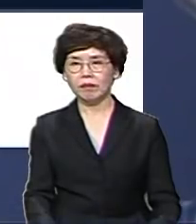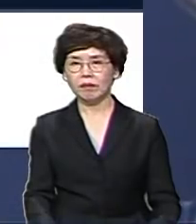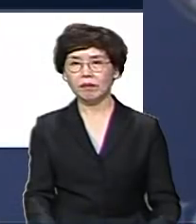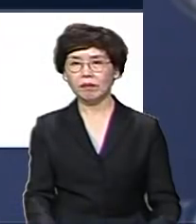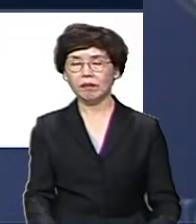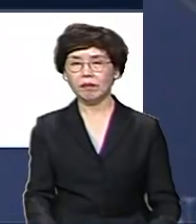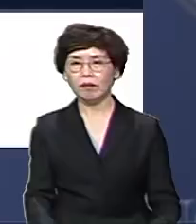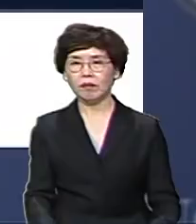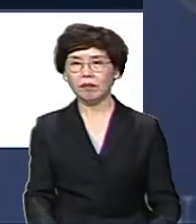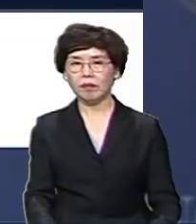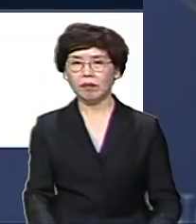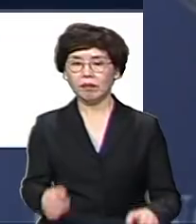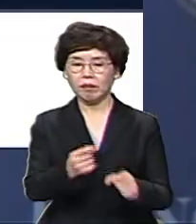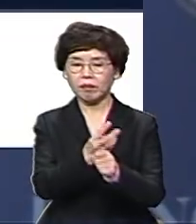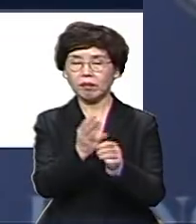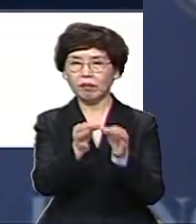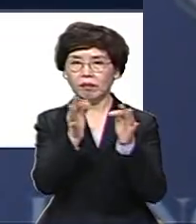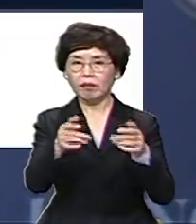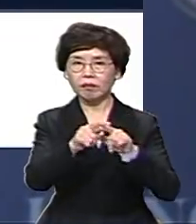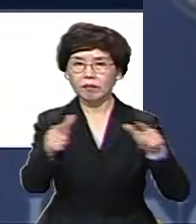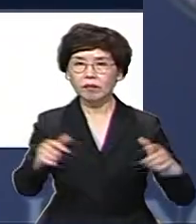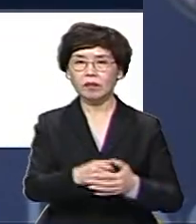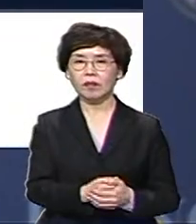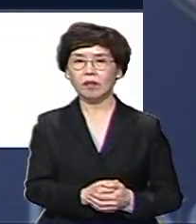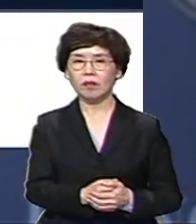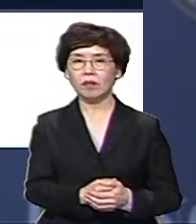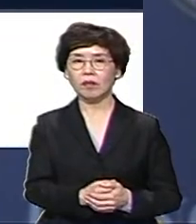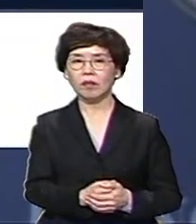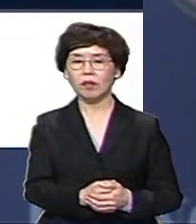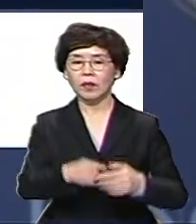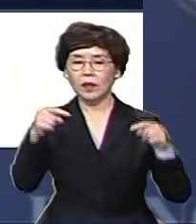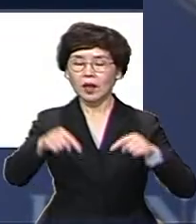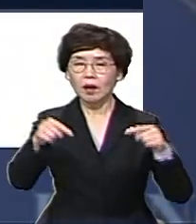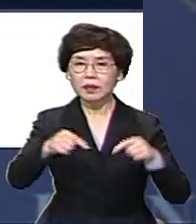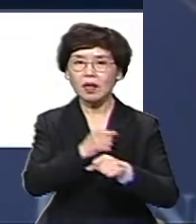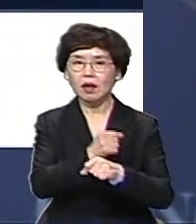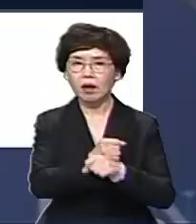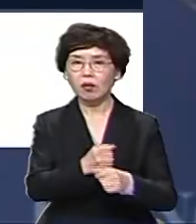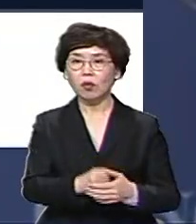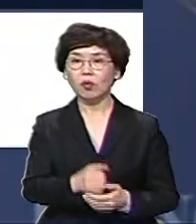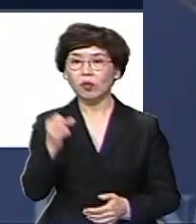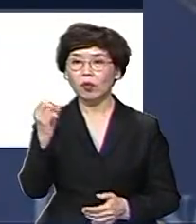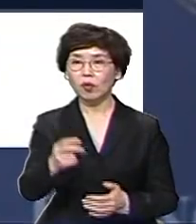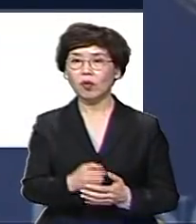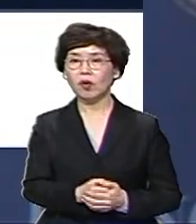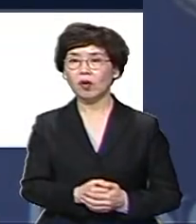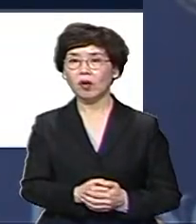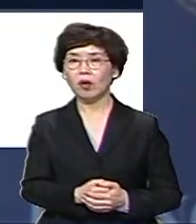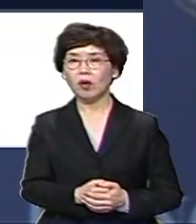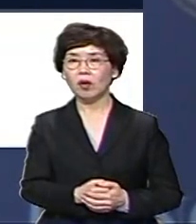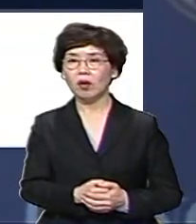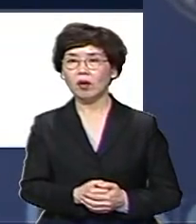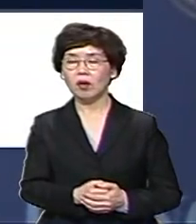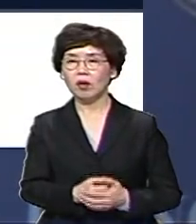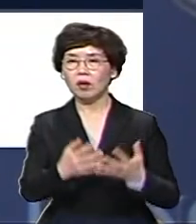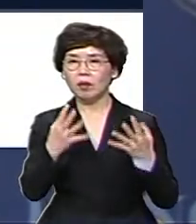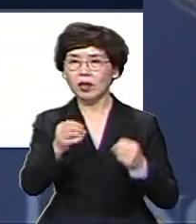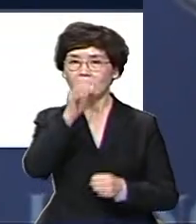said, "Oh, 네, 지난 며칠 동안 또 몇 시간 동안 여러 가지 회담을 하고 협상을 하고